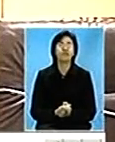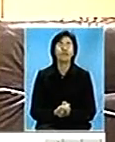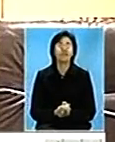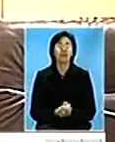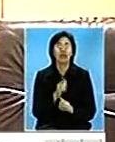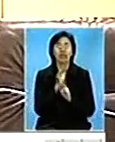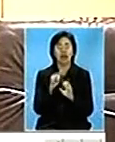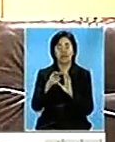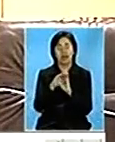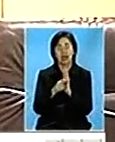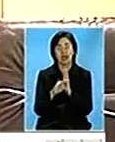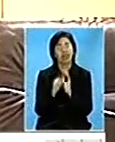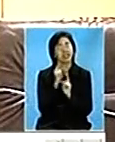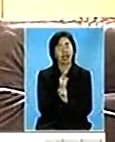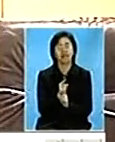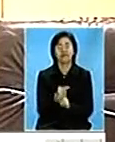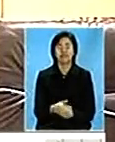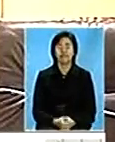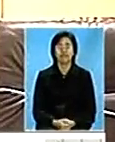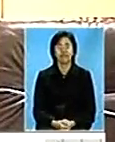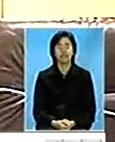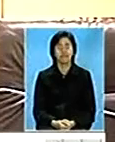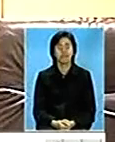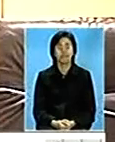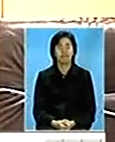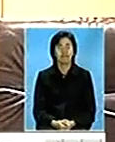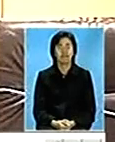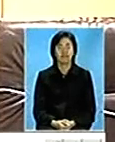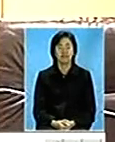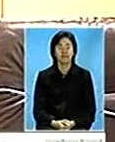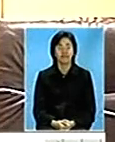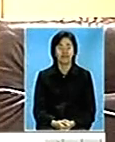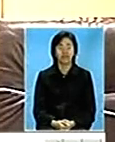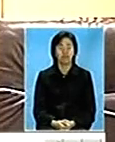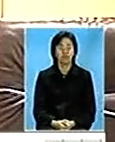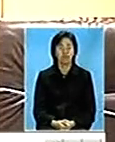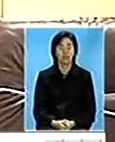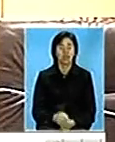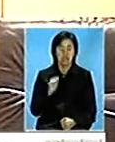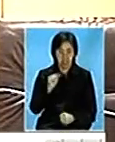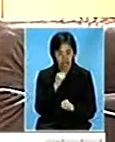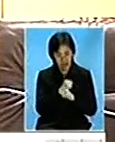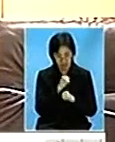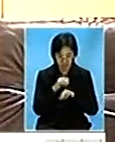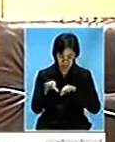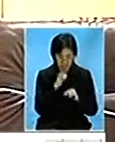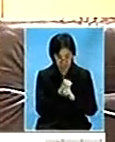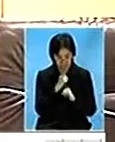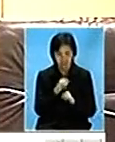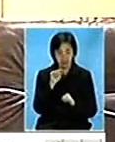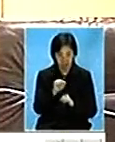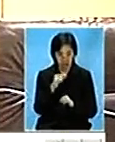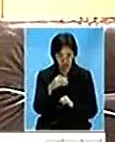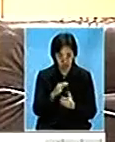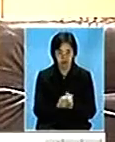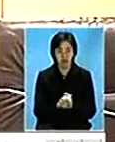ตามหลักเกณฑ์นี้ต่อไปแล้วนะครับคือได้แสดงว่าได้สั่งการให้ลงไปจัดดำเนินการแล้วซึ่งกร